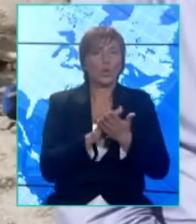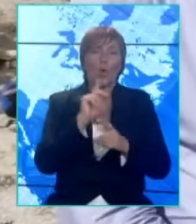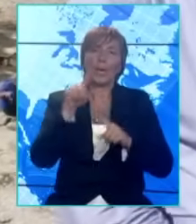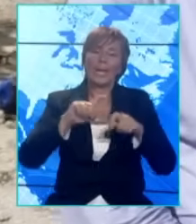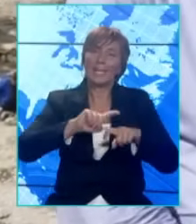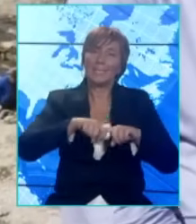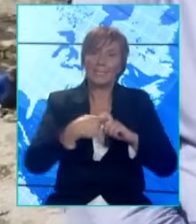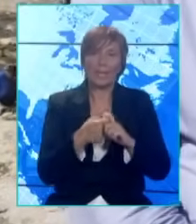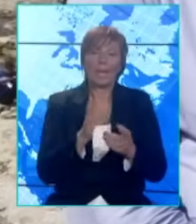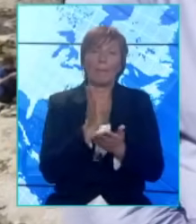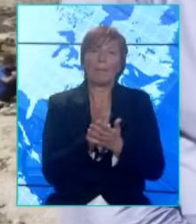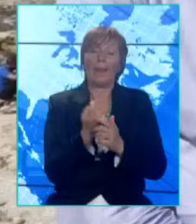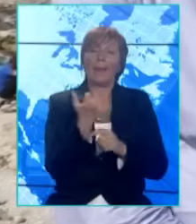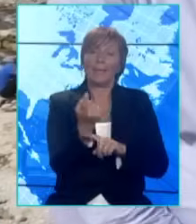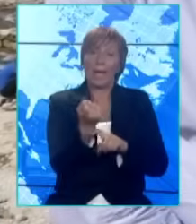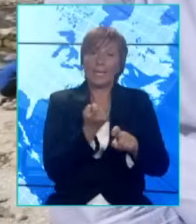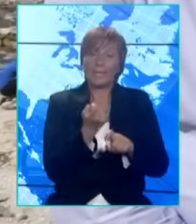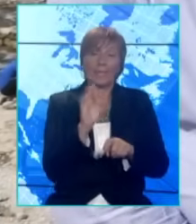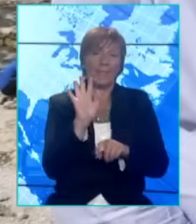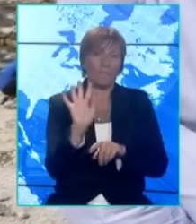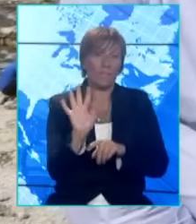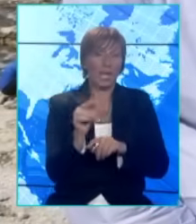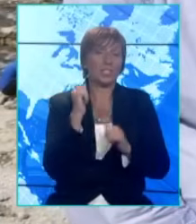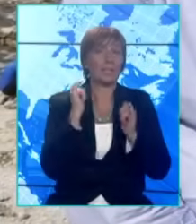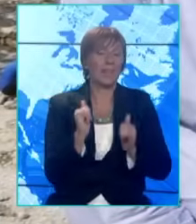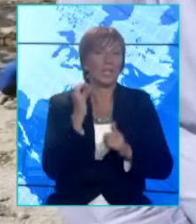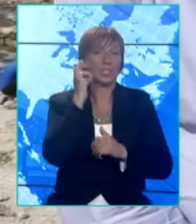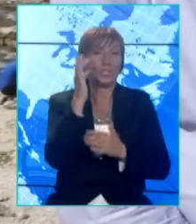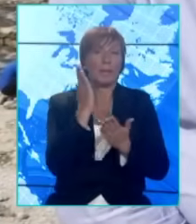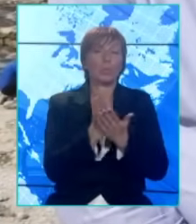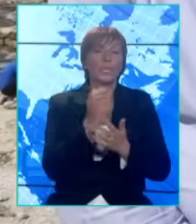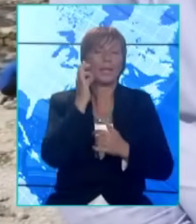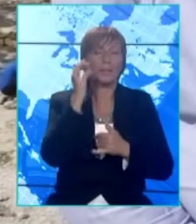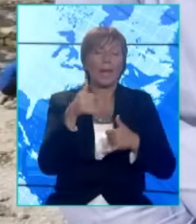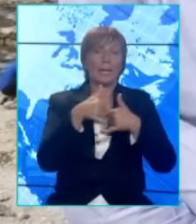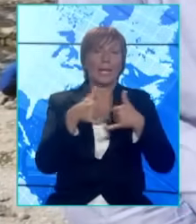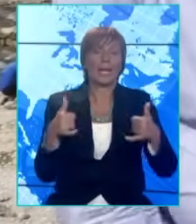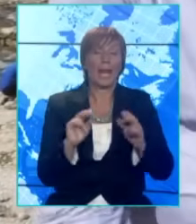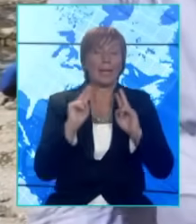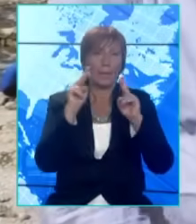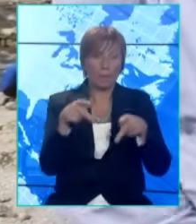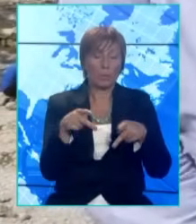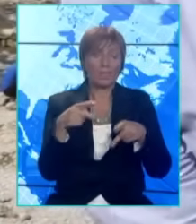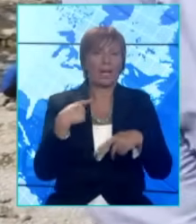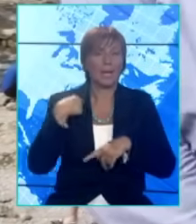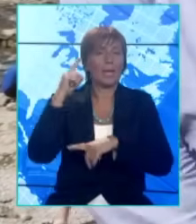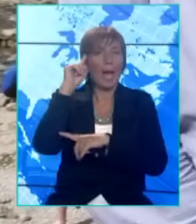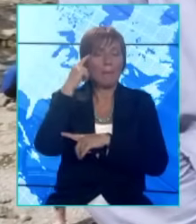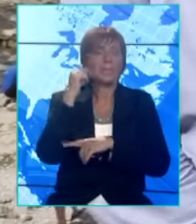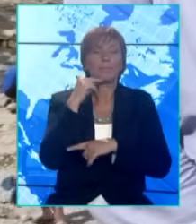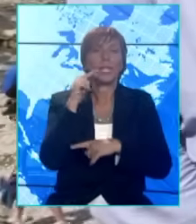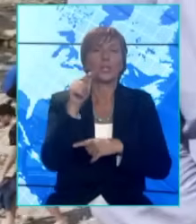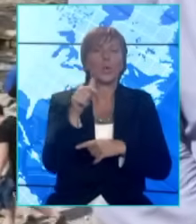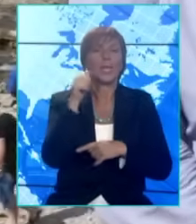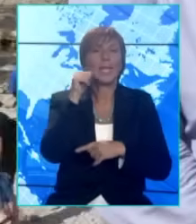a postojala je jedna inicijativa vaša, čini mi se, da upravo današnji datum bude dan grada Mostara. Da, i mislim da je to jedan datum